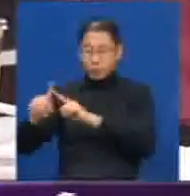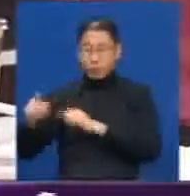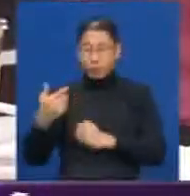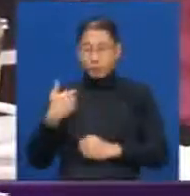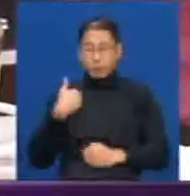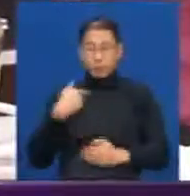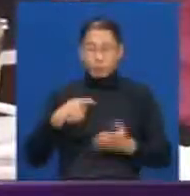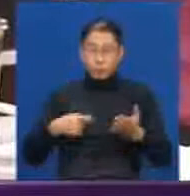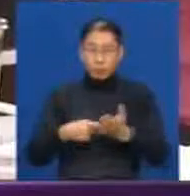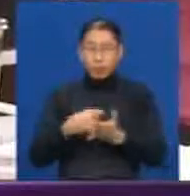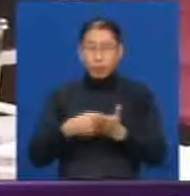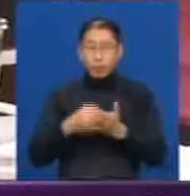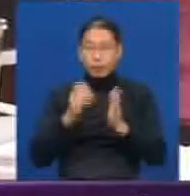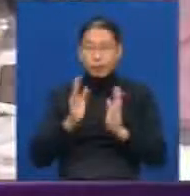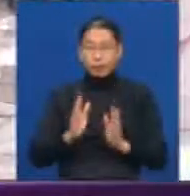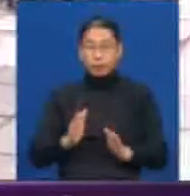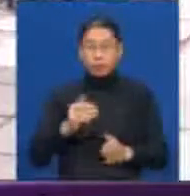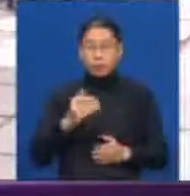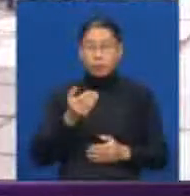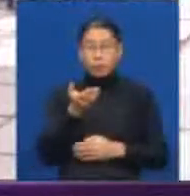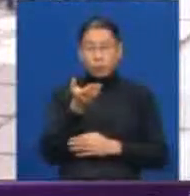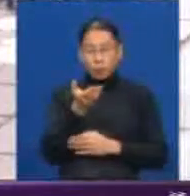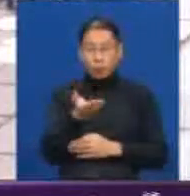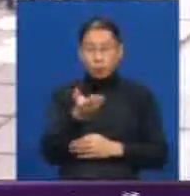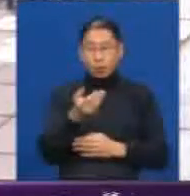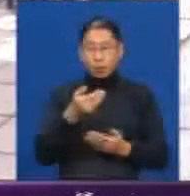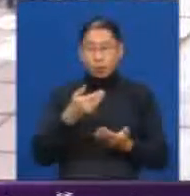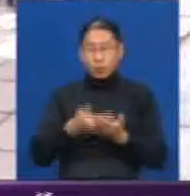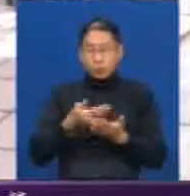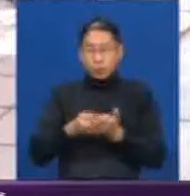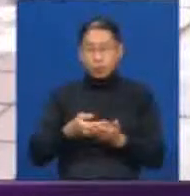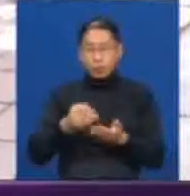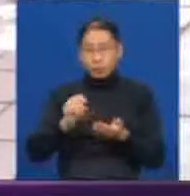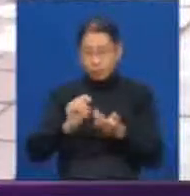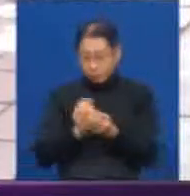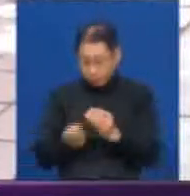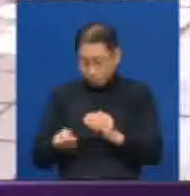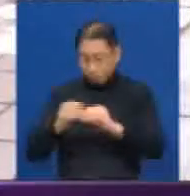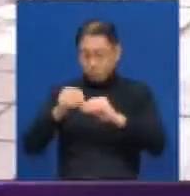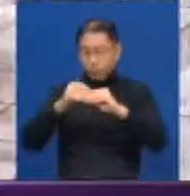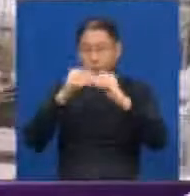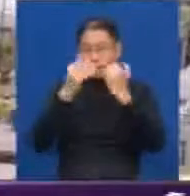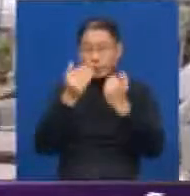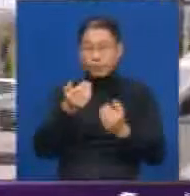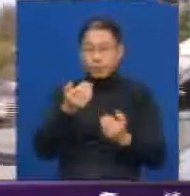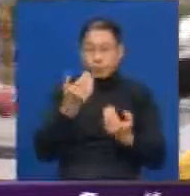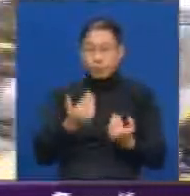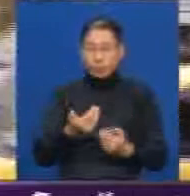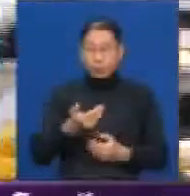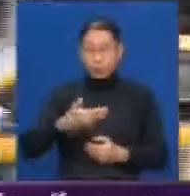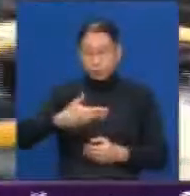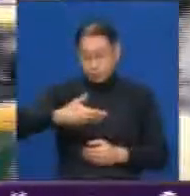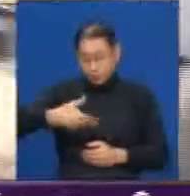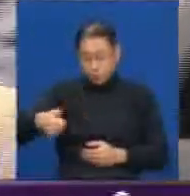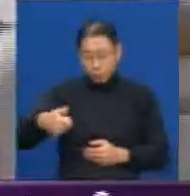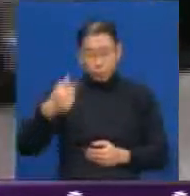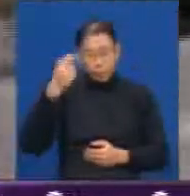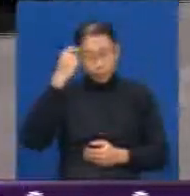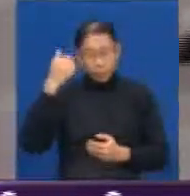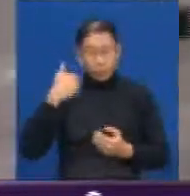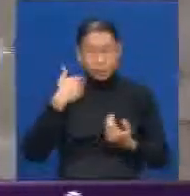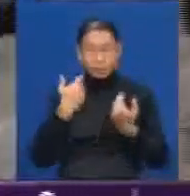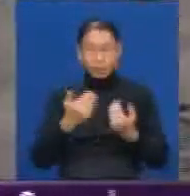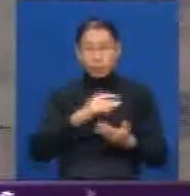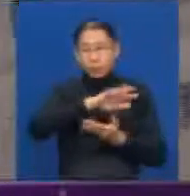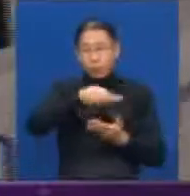ตุหนึ่งที่ผู้ประกอบการขออ้างปรับค่าโดยสารเพิ่มจากผู้โดยสารและอีกหลายสาเหตุซึ่งทั้งหมด